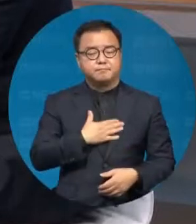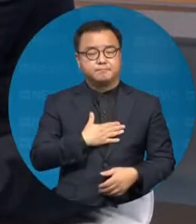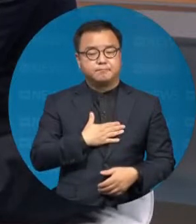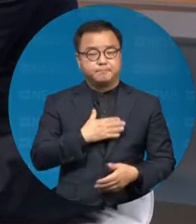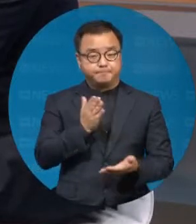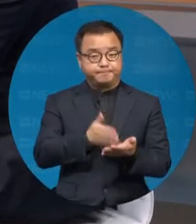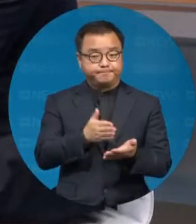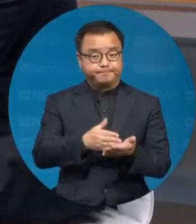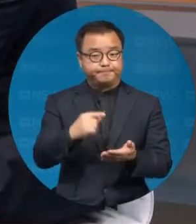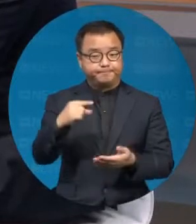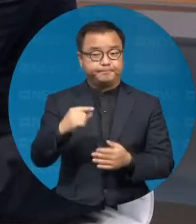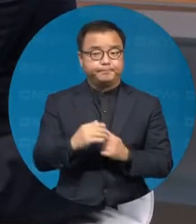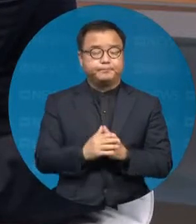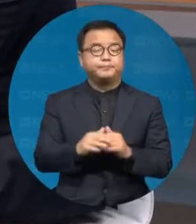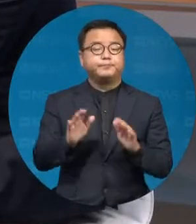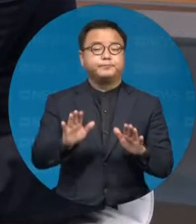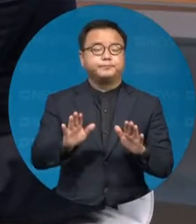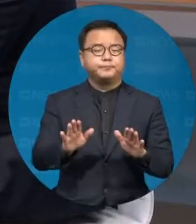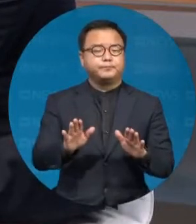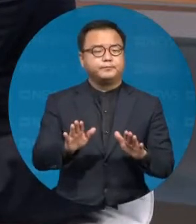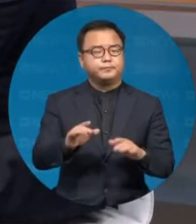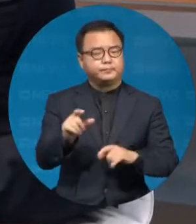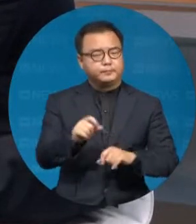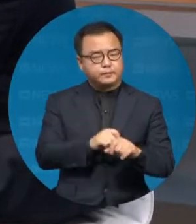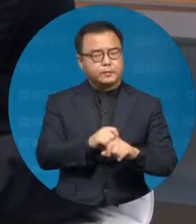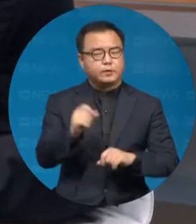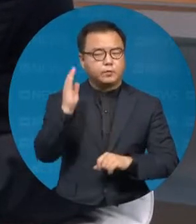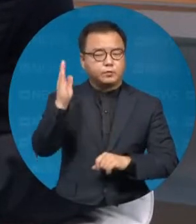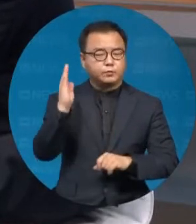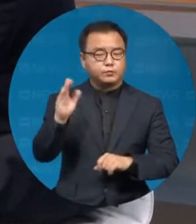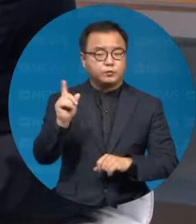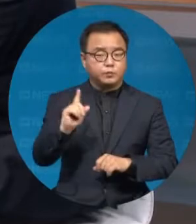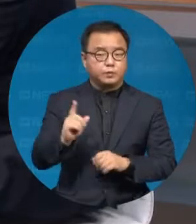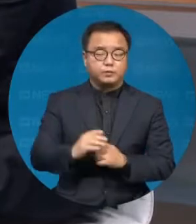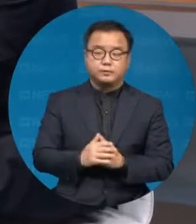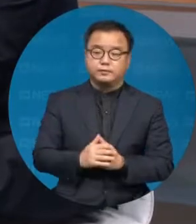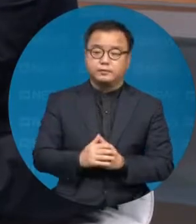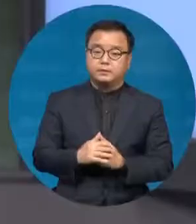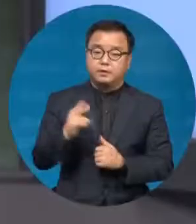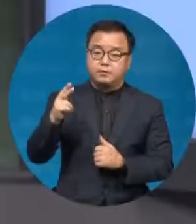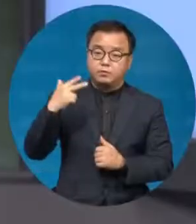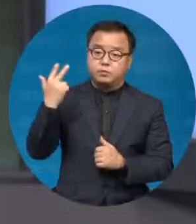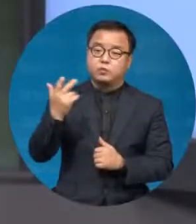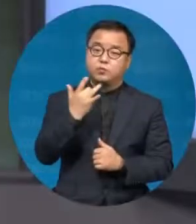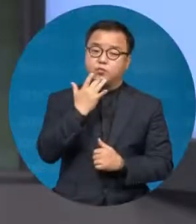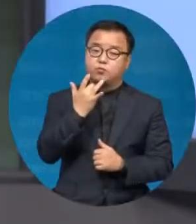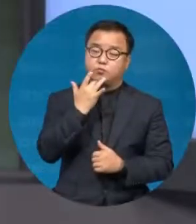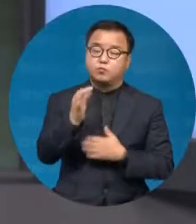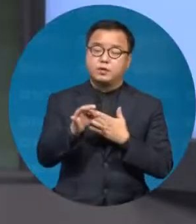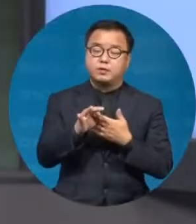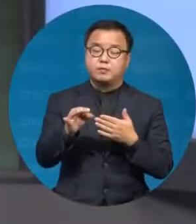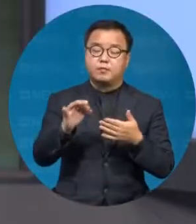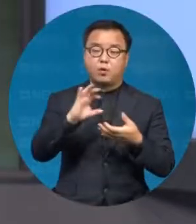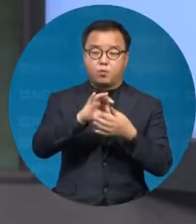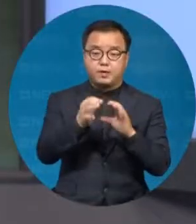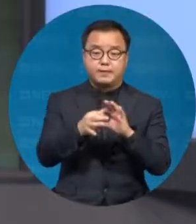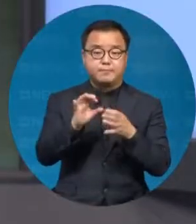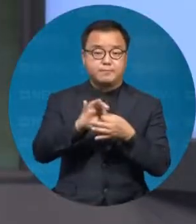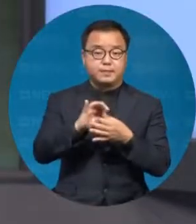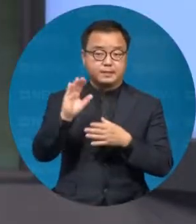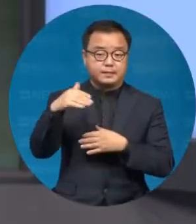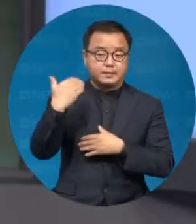뉴스지 살펴보죠. 오늘 굉장히 독특한 소식인데요. 전해주시죠. 네, 다음 주 화요일에는 이제 올림픽에 이어서